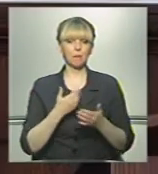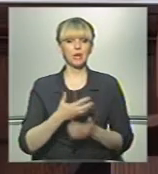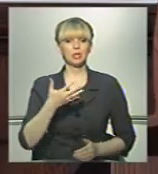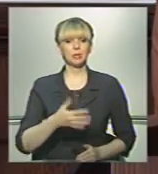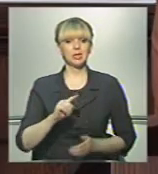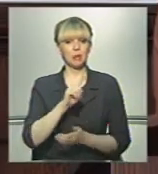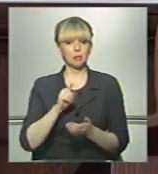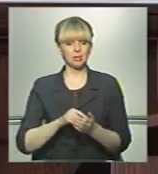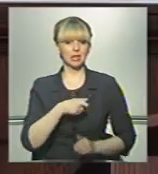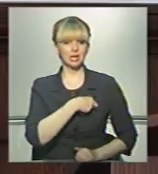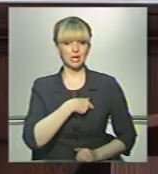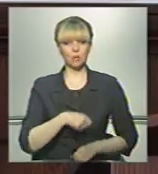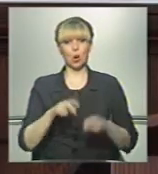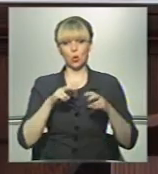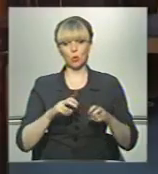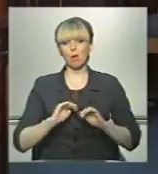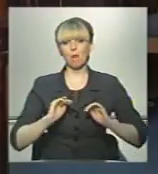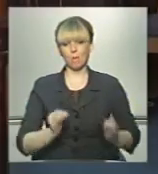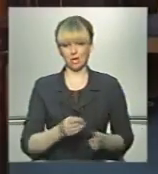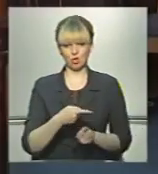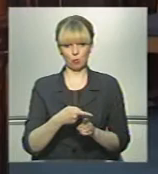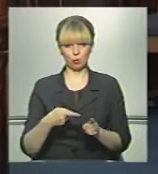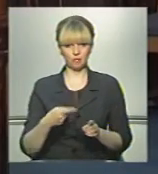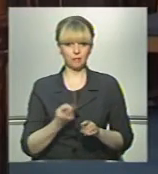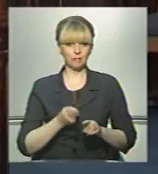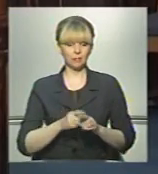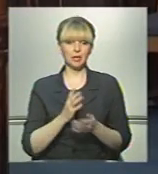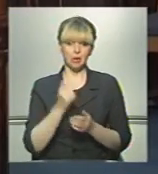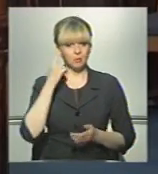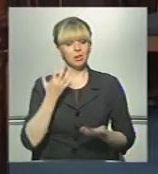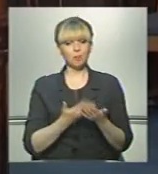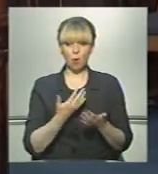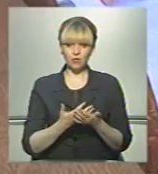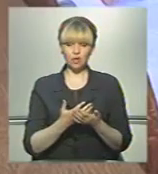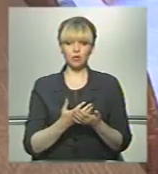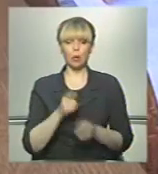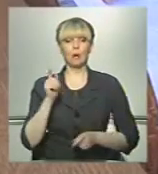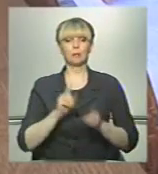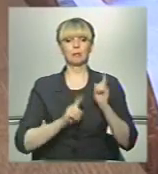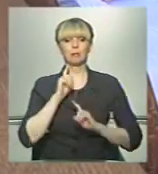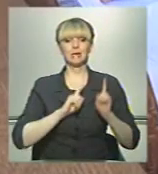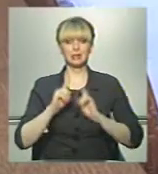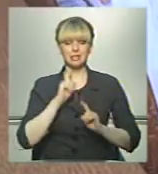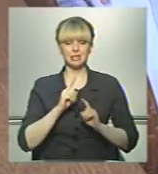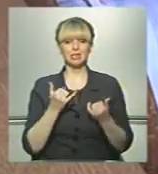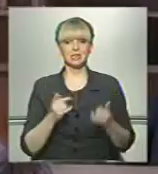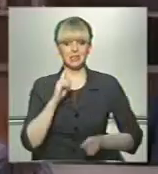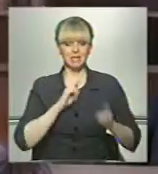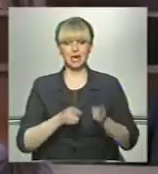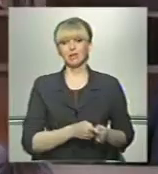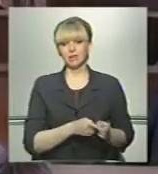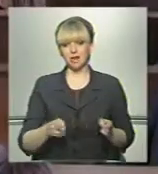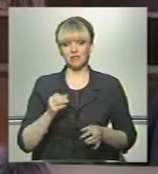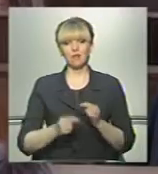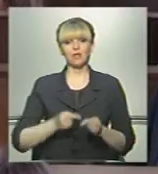50 питань. Депутати розглянули менше половини, а тому є ймовірність, що пленарні засідання нинішньої сесії триватимуть